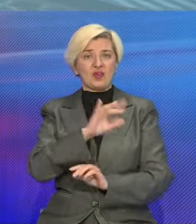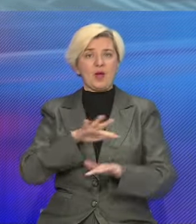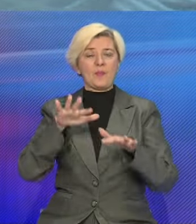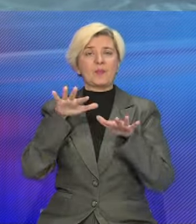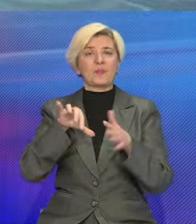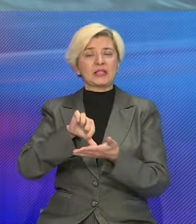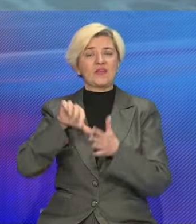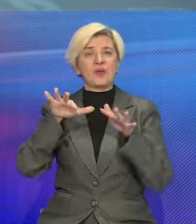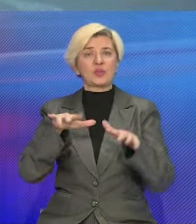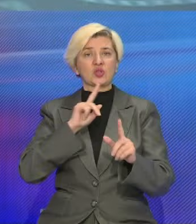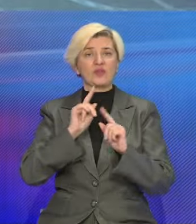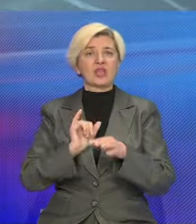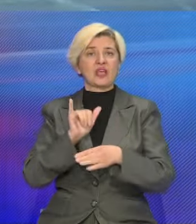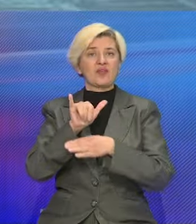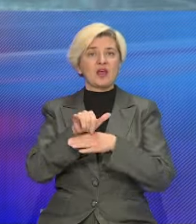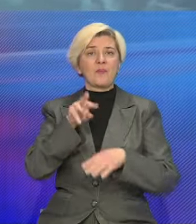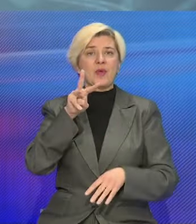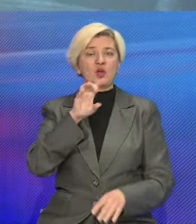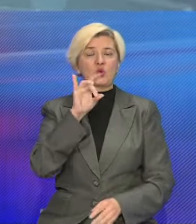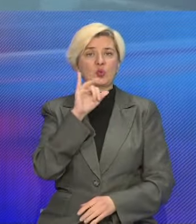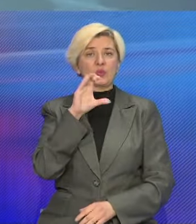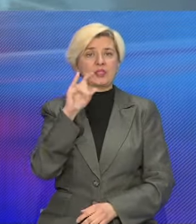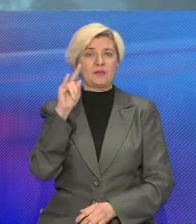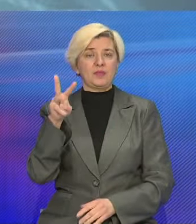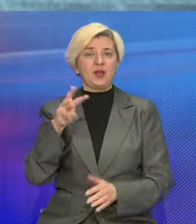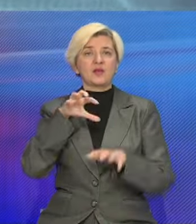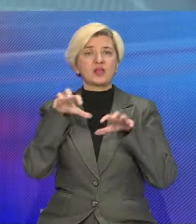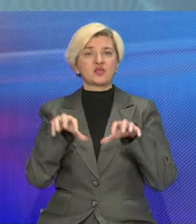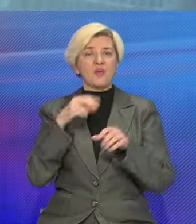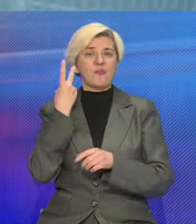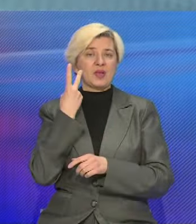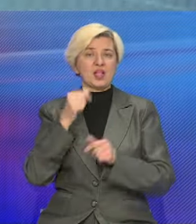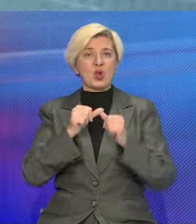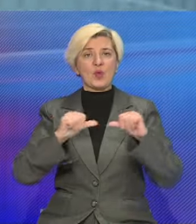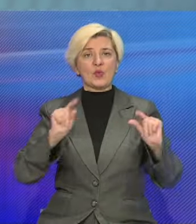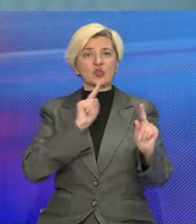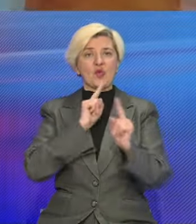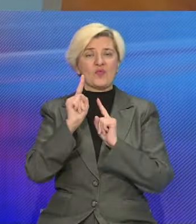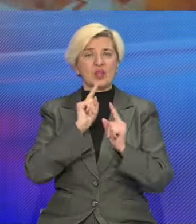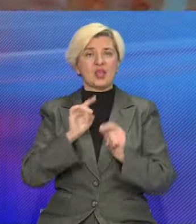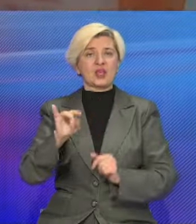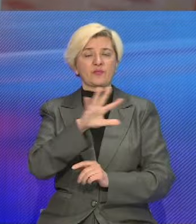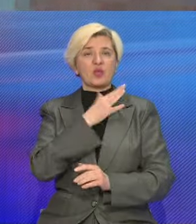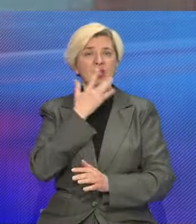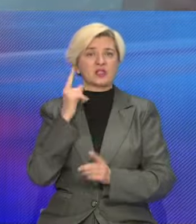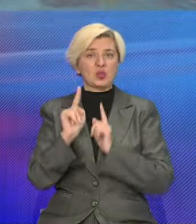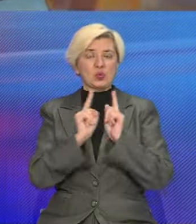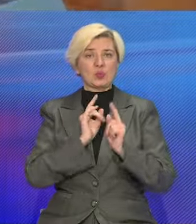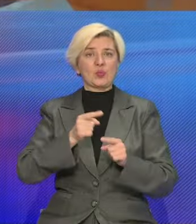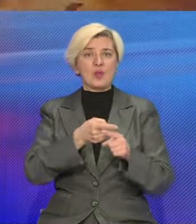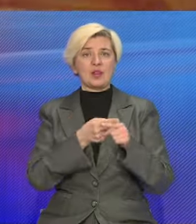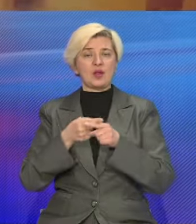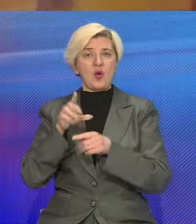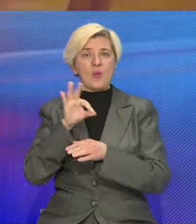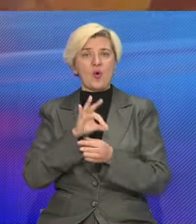«Обласний центр» наведав Михаїл Руси, старшиня Постоянній комісії Савета Республіки, Национального сходу Білорусі по регіональній